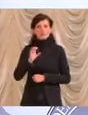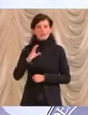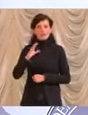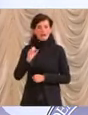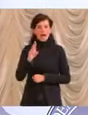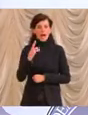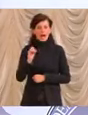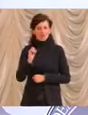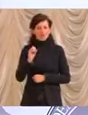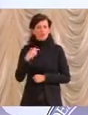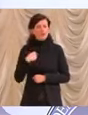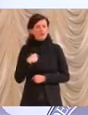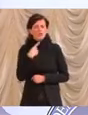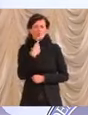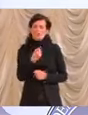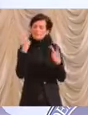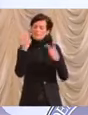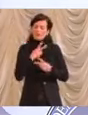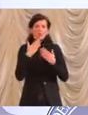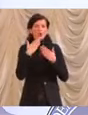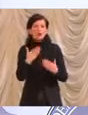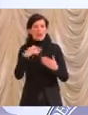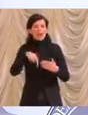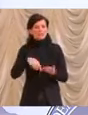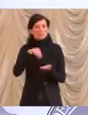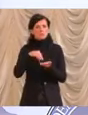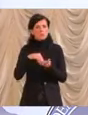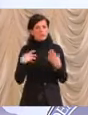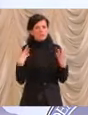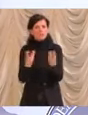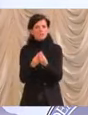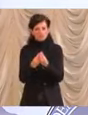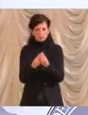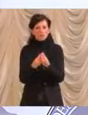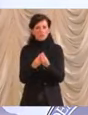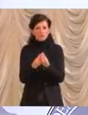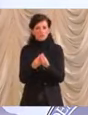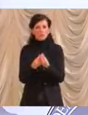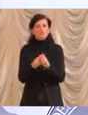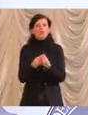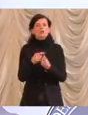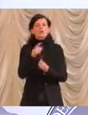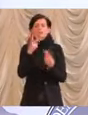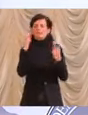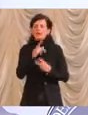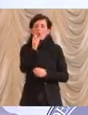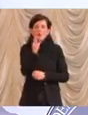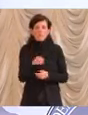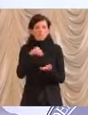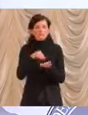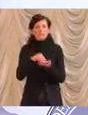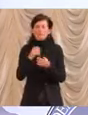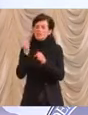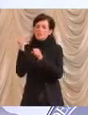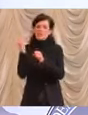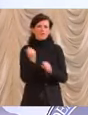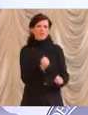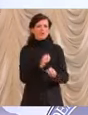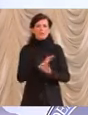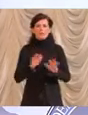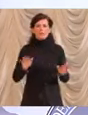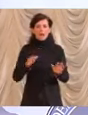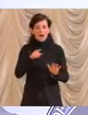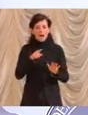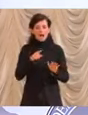perché l'interlocuzione con loro, con l'ANCI, è stata, come ha anticipato il ministro Gualtieri, fondamentale per mettere a punto questa